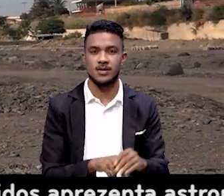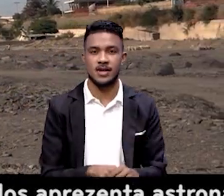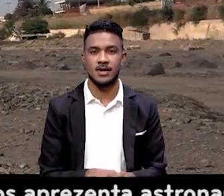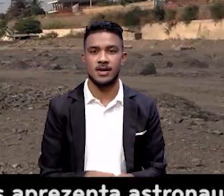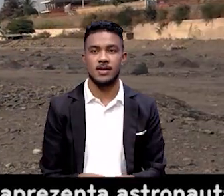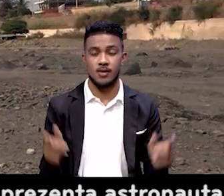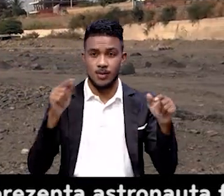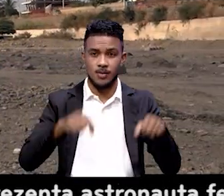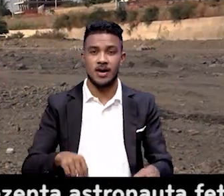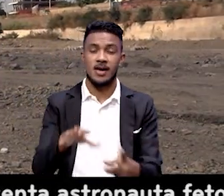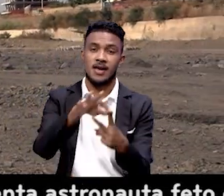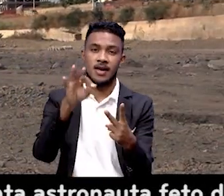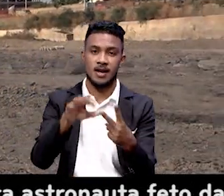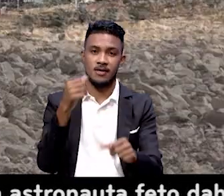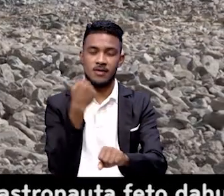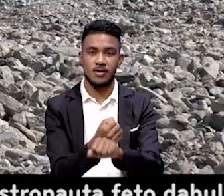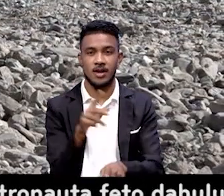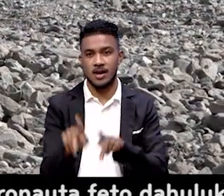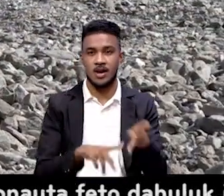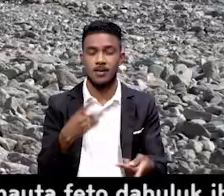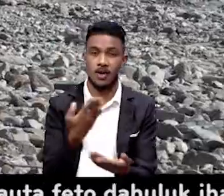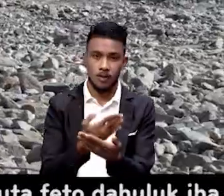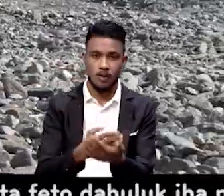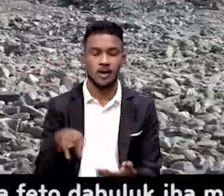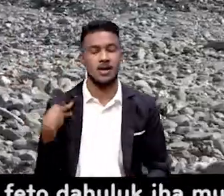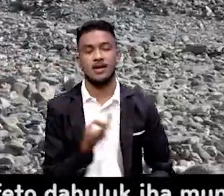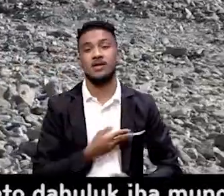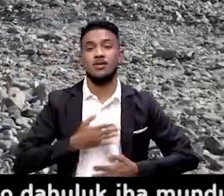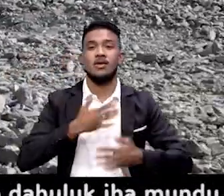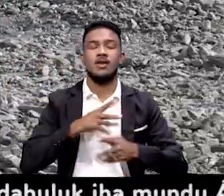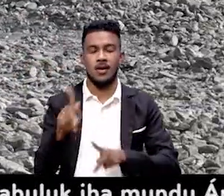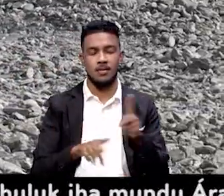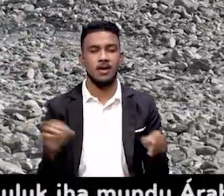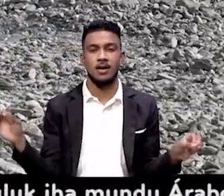Otu mai hilfatu kan sini, mama hola kontenti. Emak lo kalau triste.